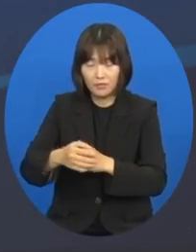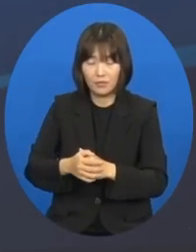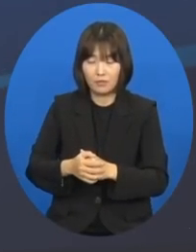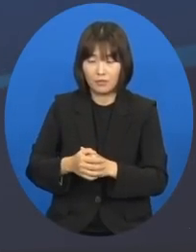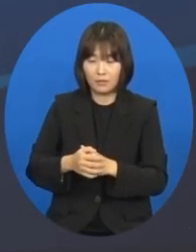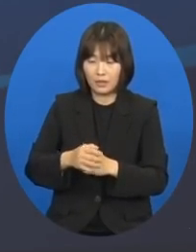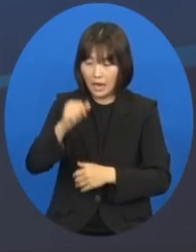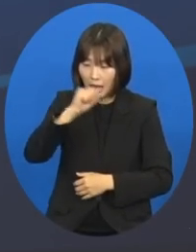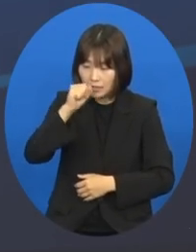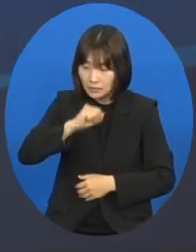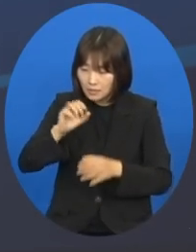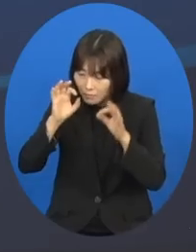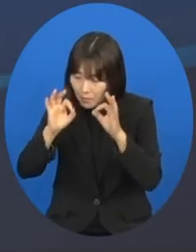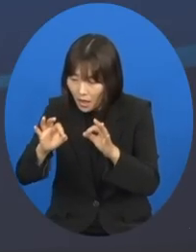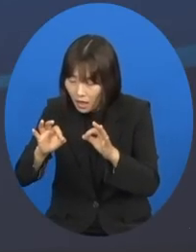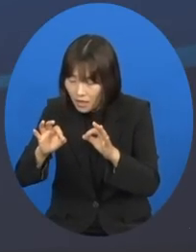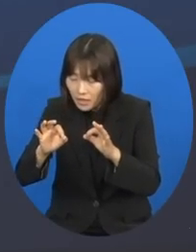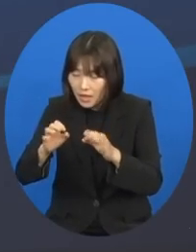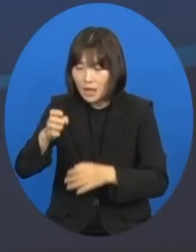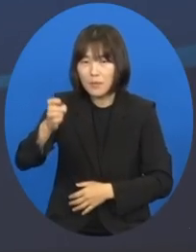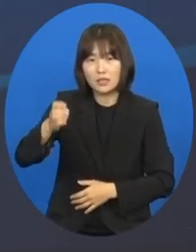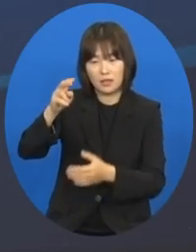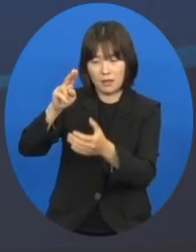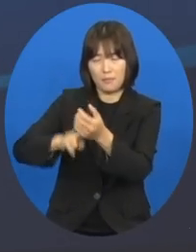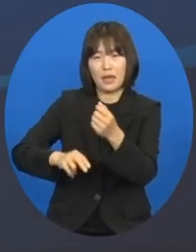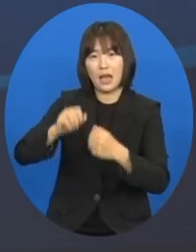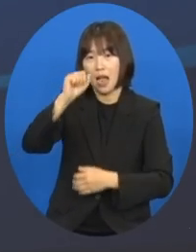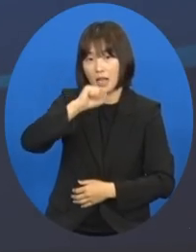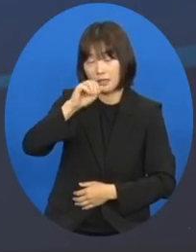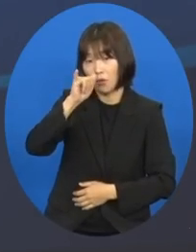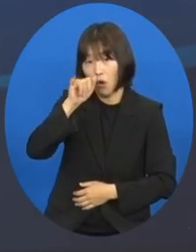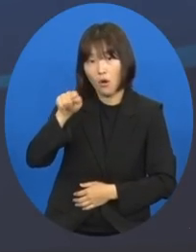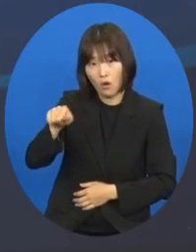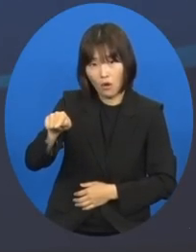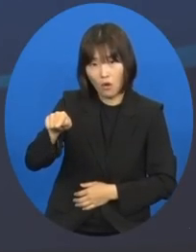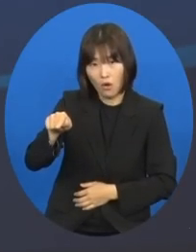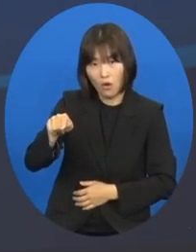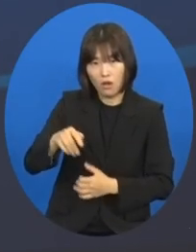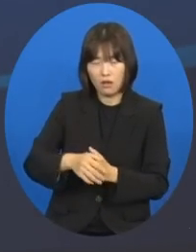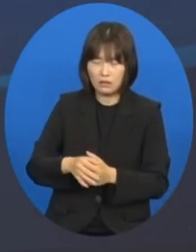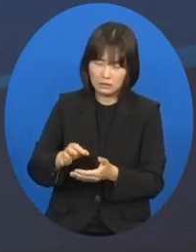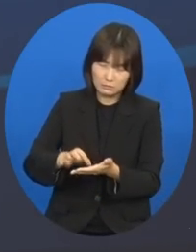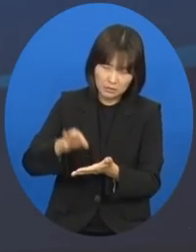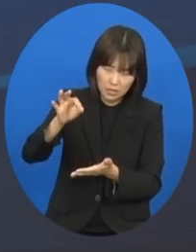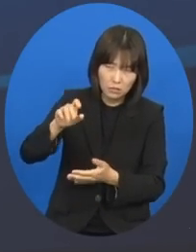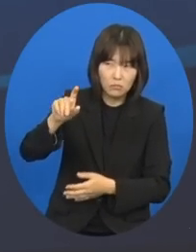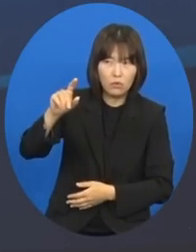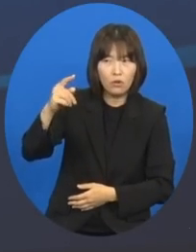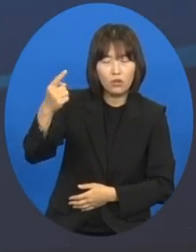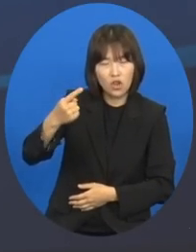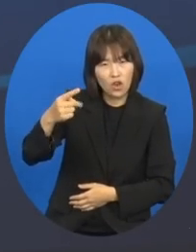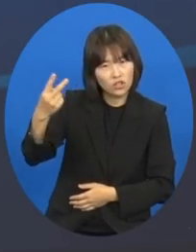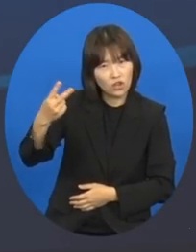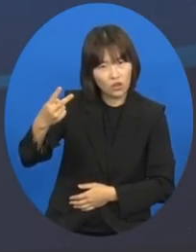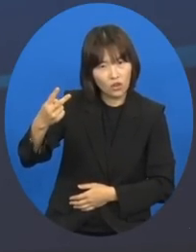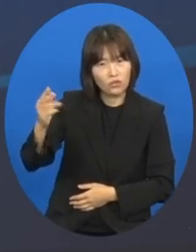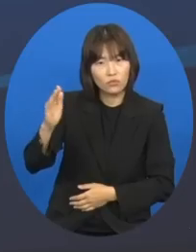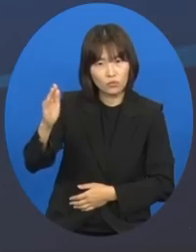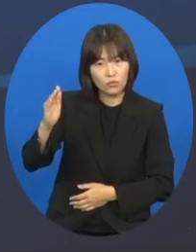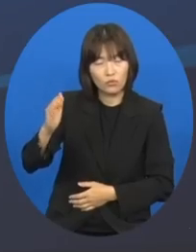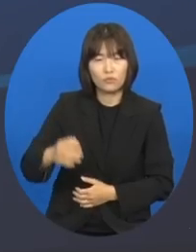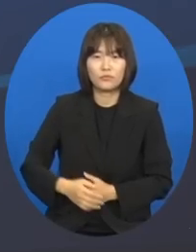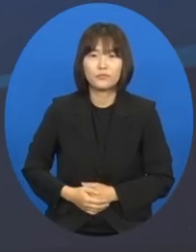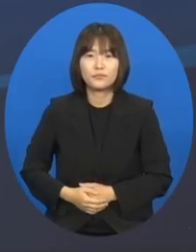보니까 그냥 마트에서 파는 아이스크림 있잖아요 아무리 비싸도 뭐 그냥 천원 2,000원 하는 아이스크림이에요